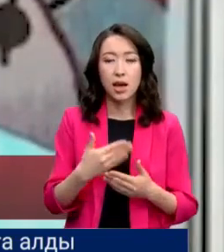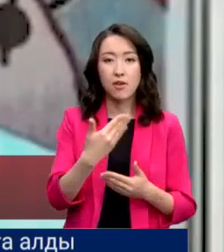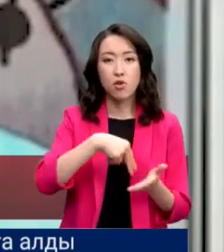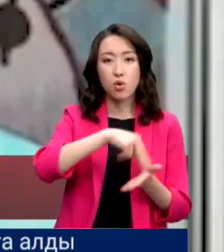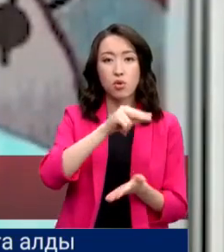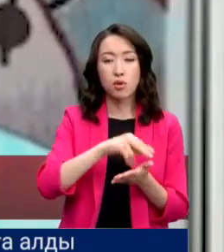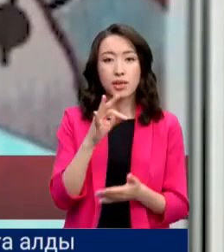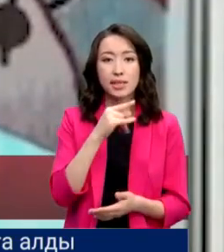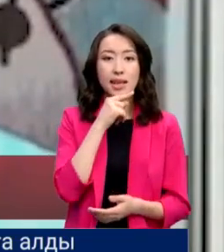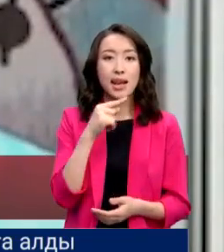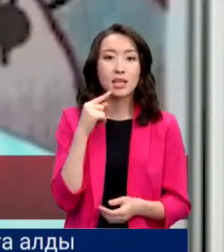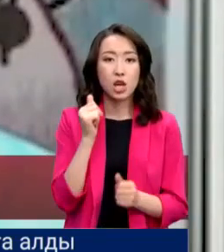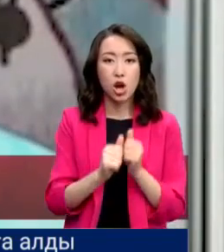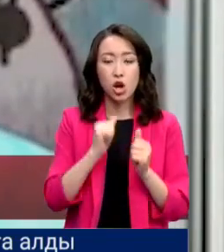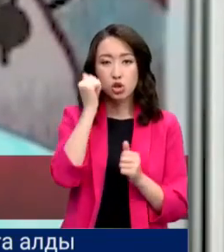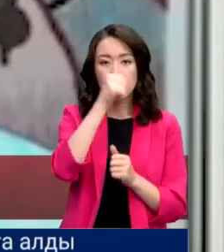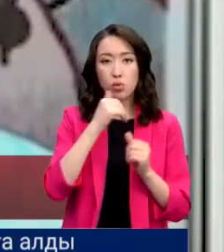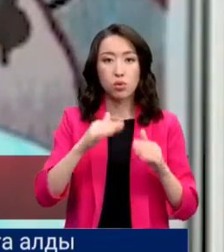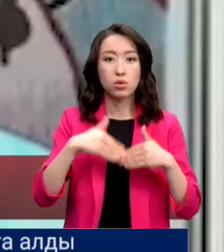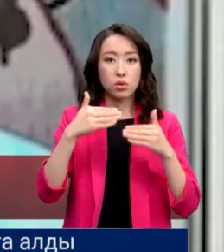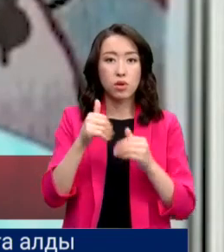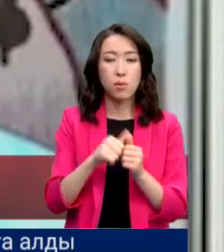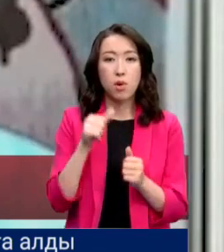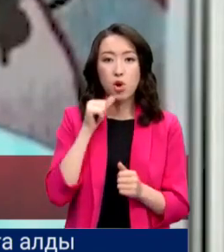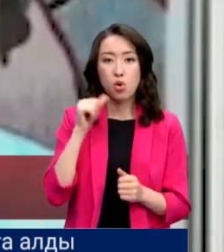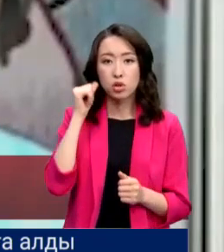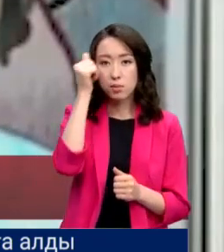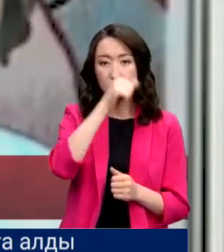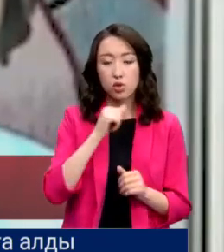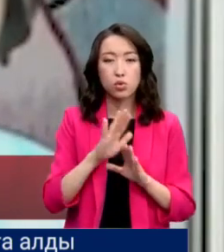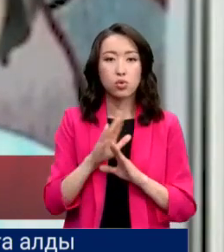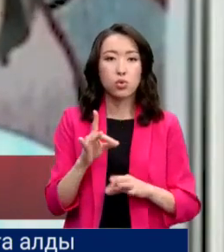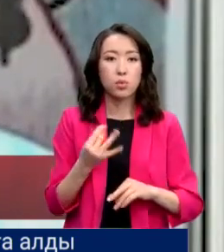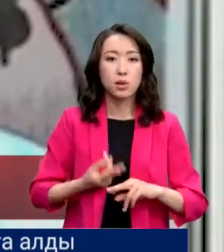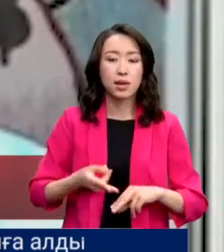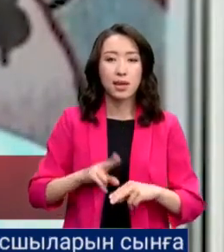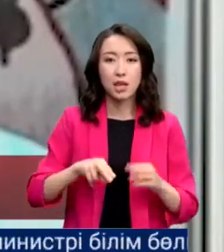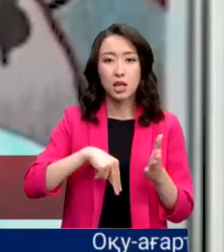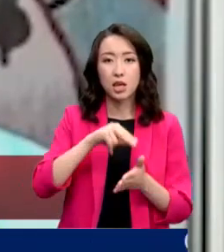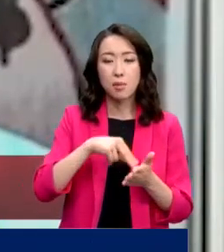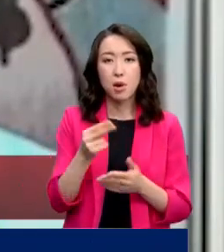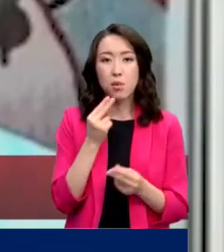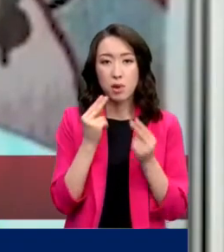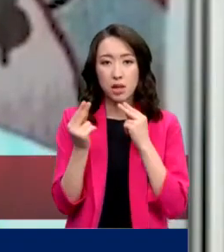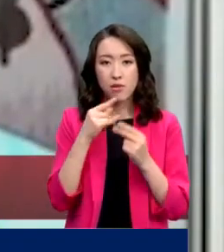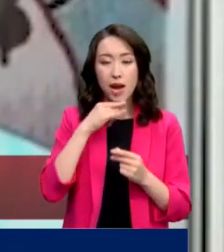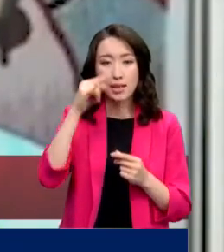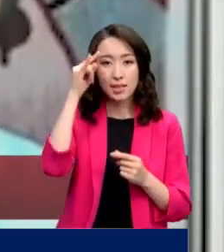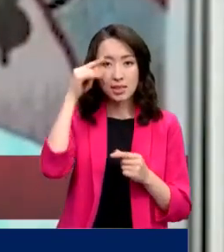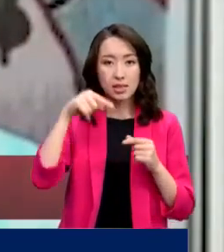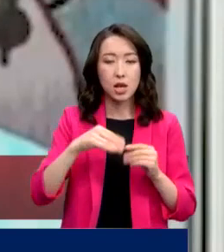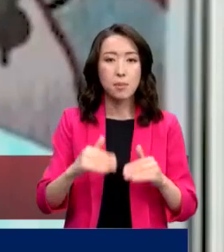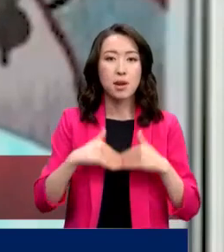из России год от года рос, в прошлом году только. При этом импорт продовольствия в